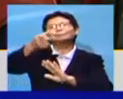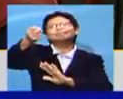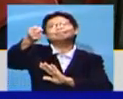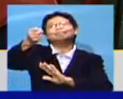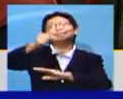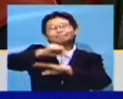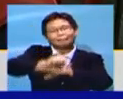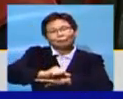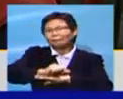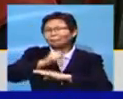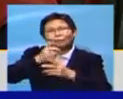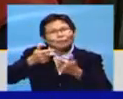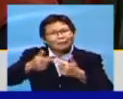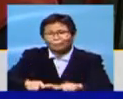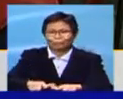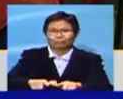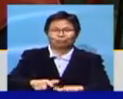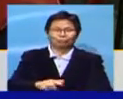dan